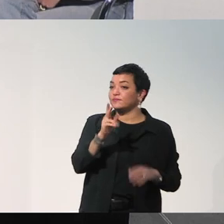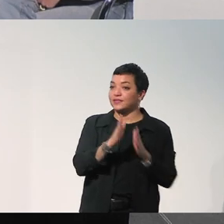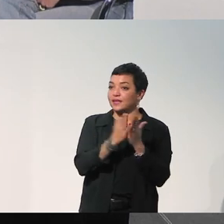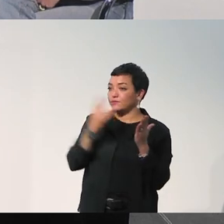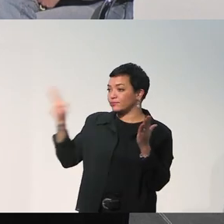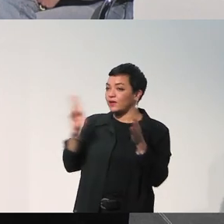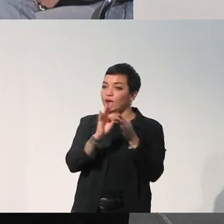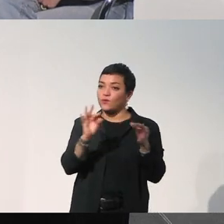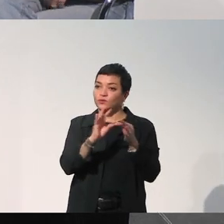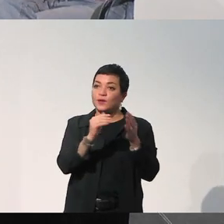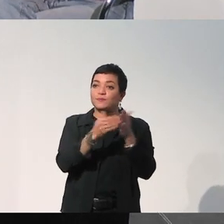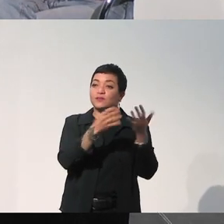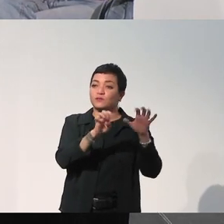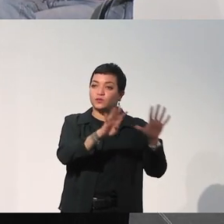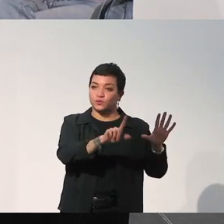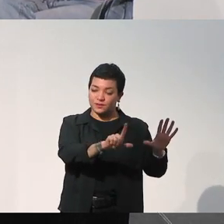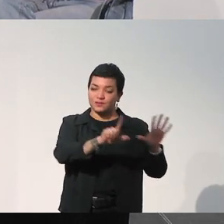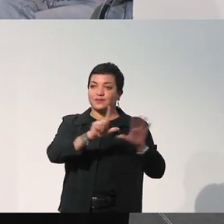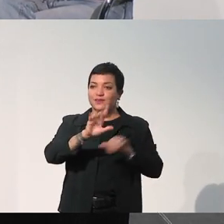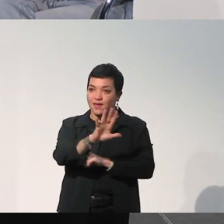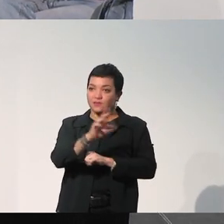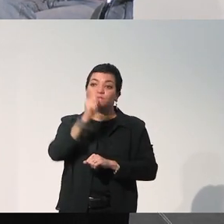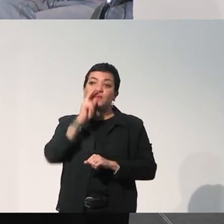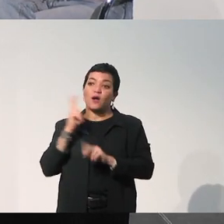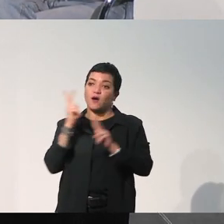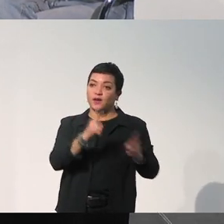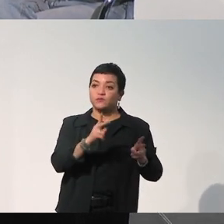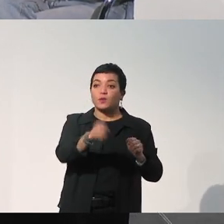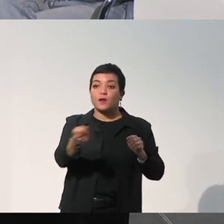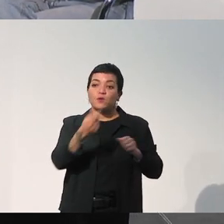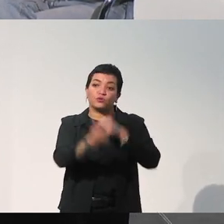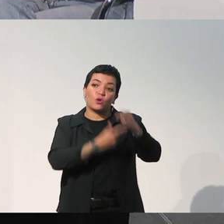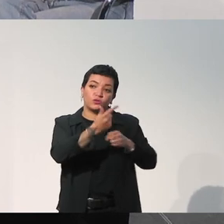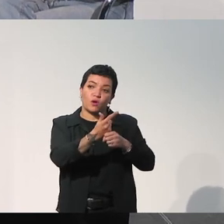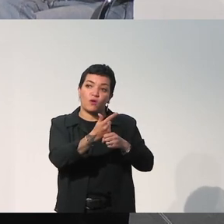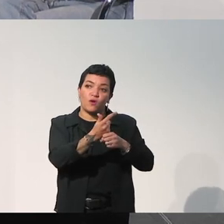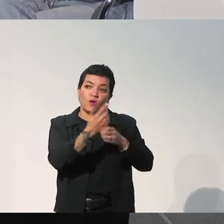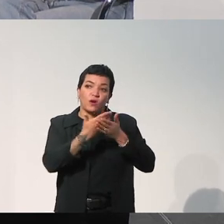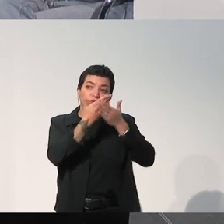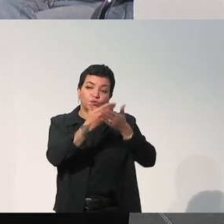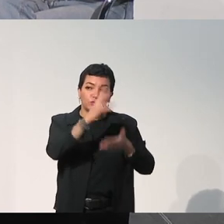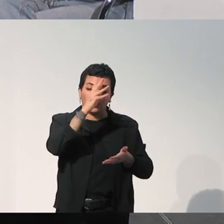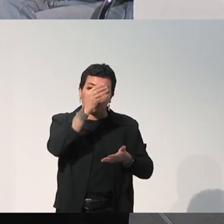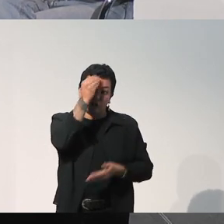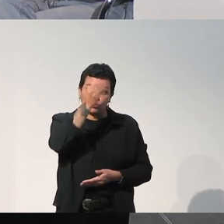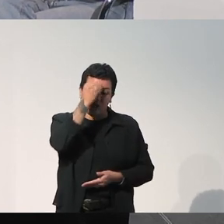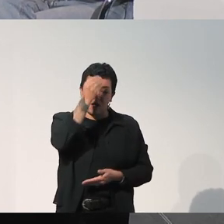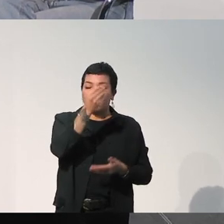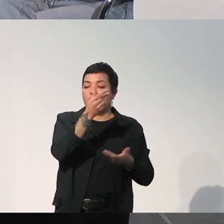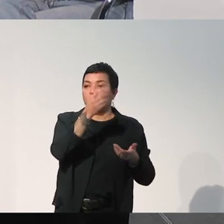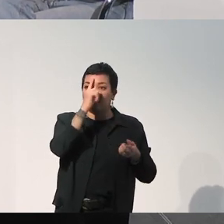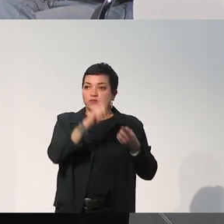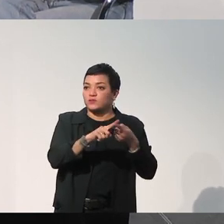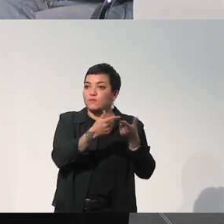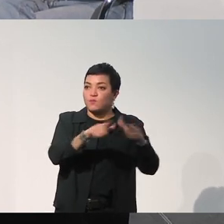en septembre 1975. Au départ, ils avaient dans l'idée de rester 2 ans. Votre père voulait passer son doctorat de théâtre et de langue arabe à la